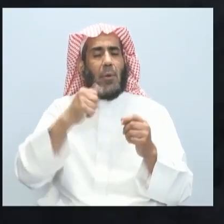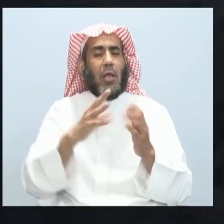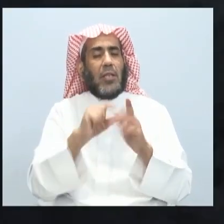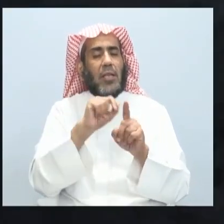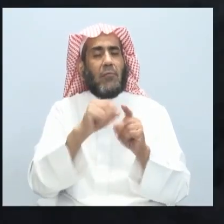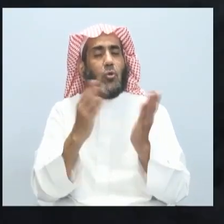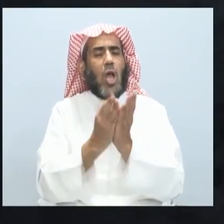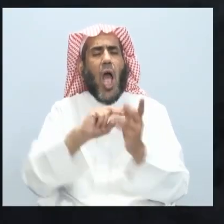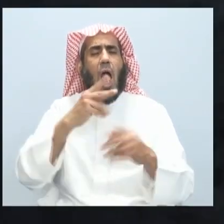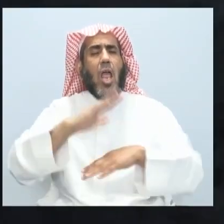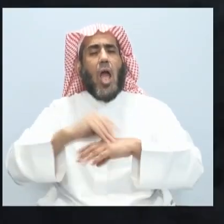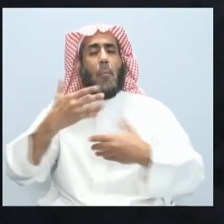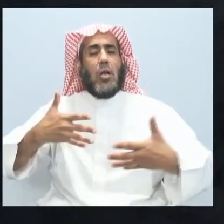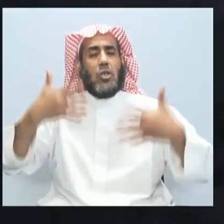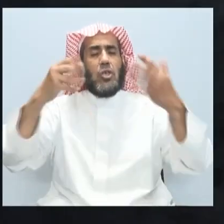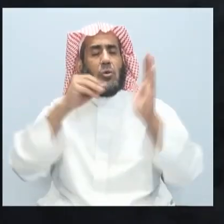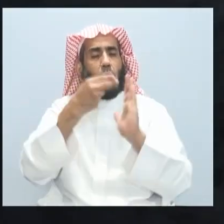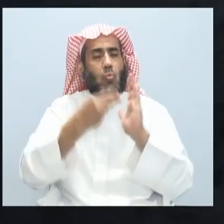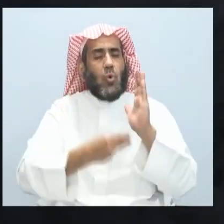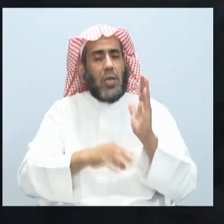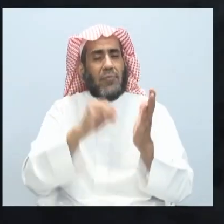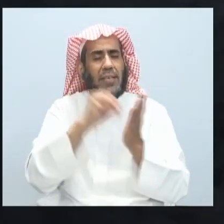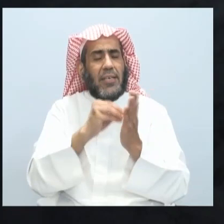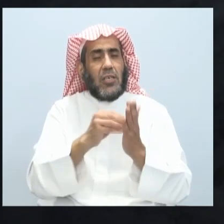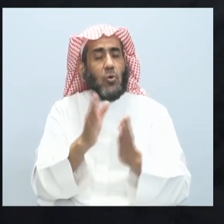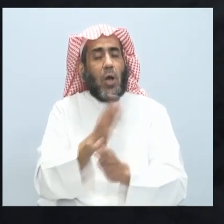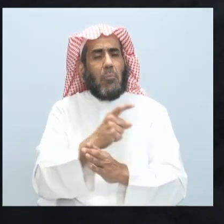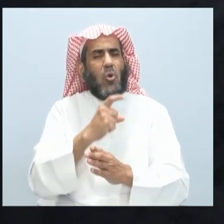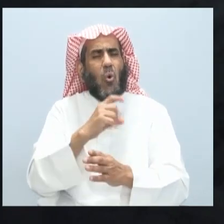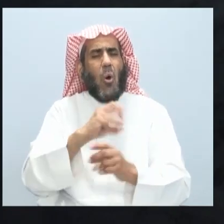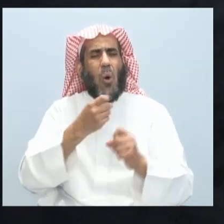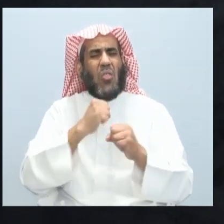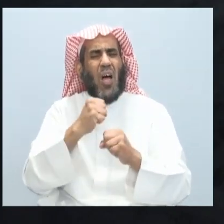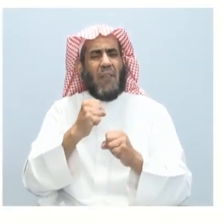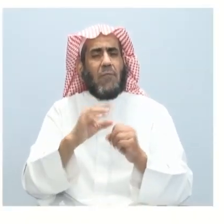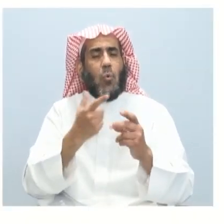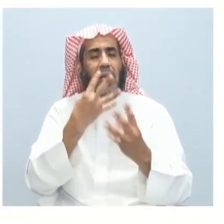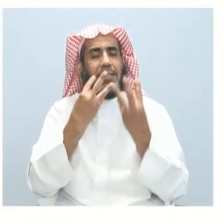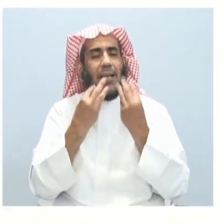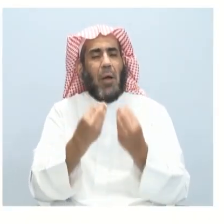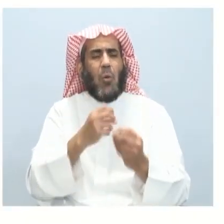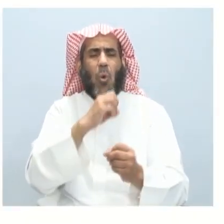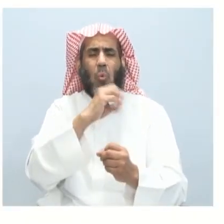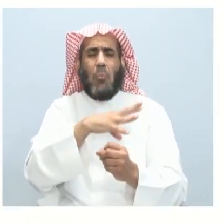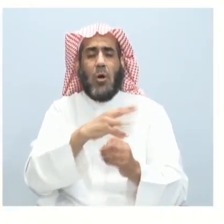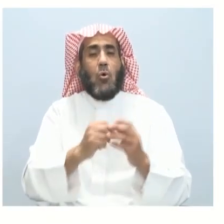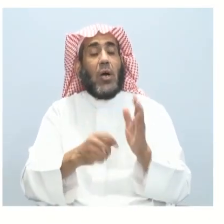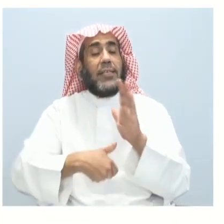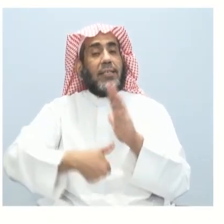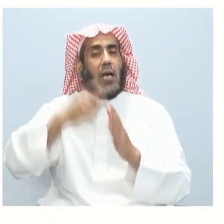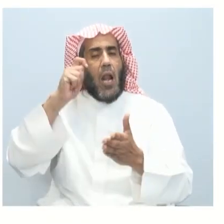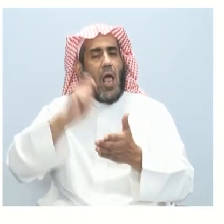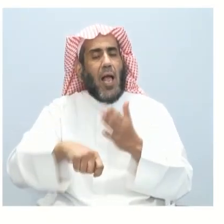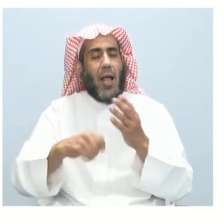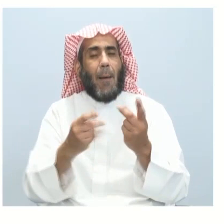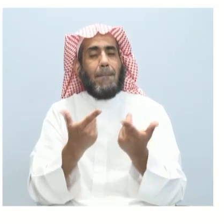هو دراسه اي عمل ادبي والكشف عن مواطن او الجوانب القوه والضعف والجمال والقبح واصدار الاحكام النقديه المناسبه